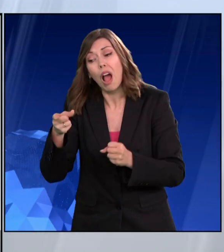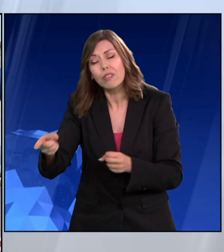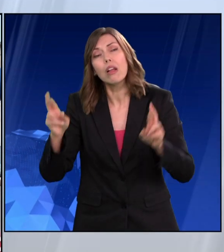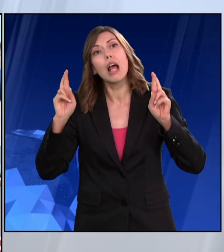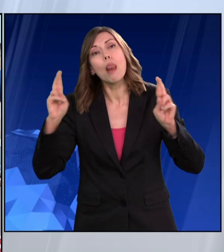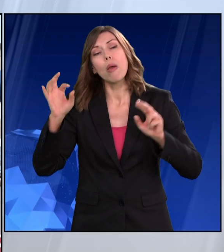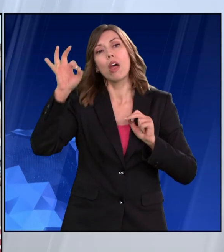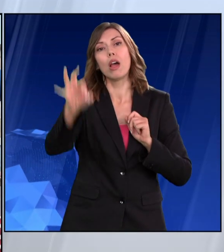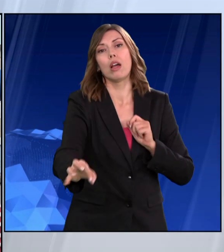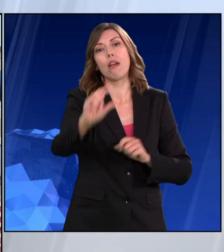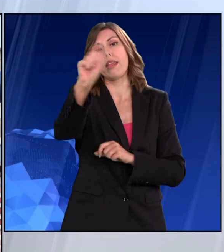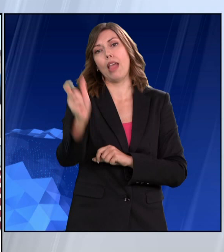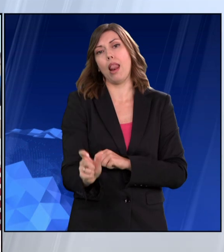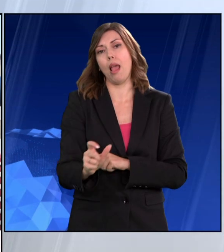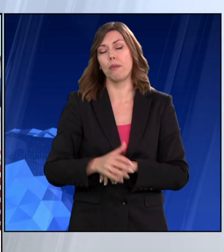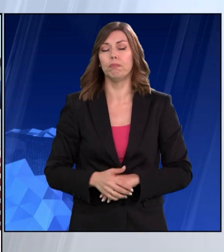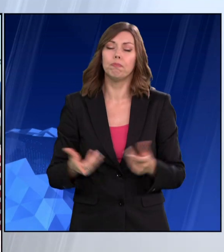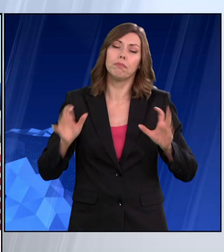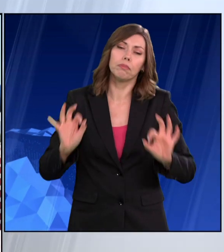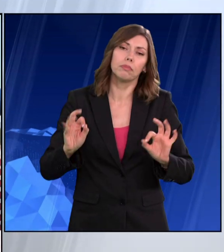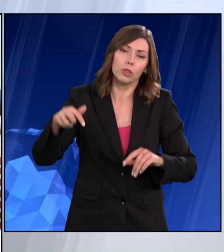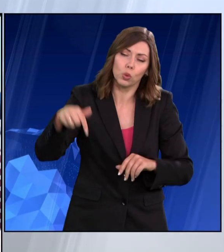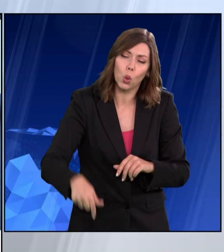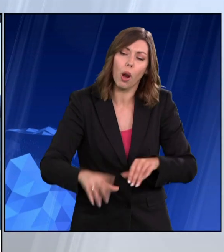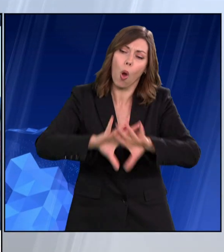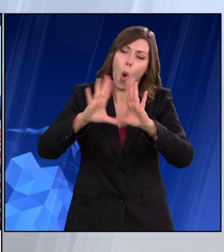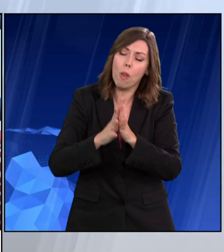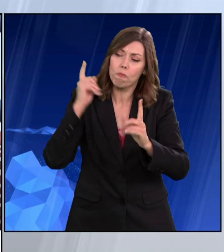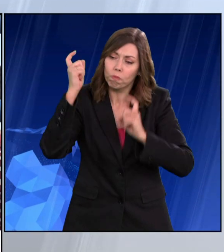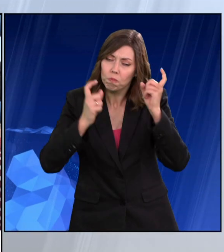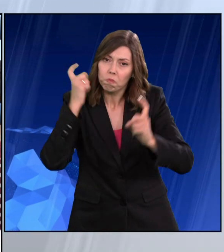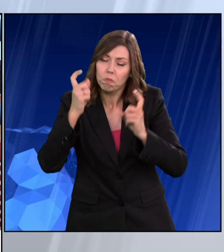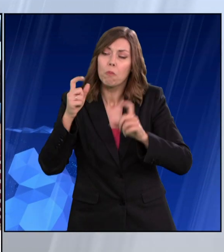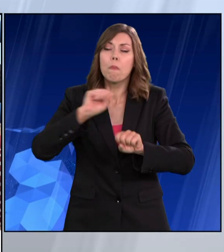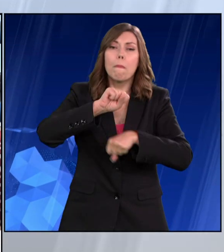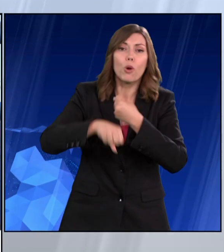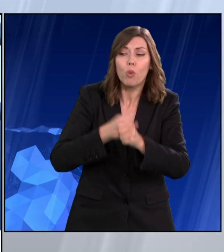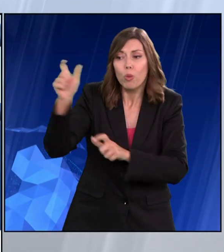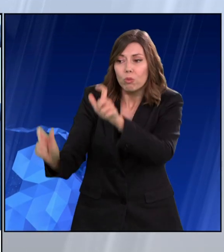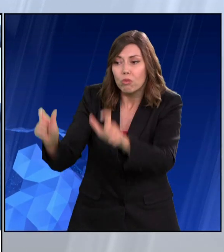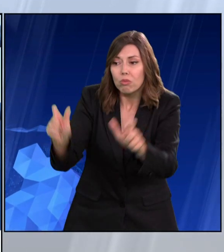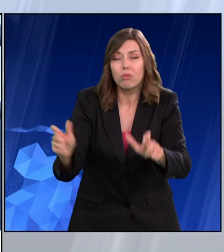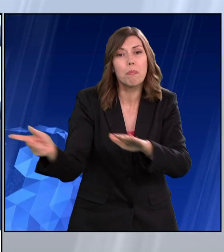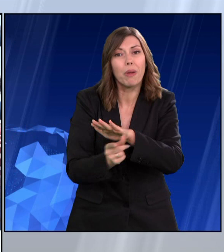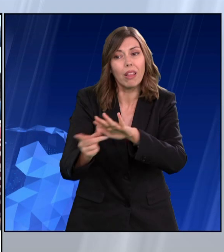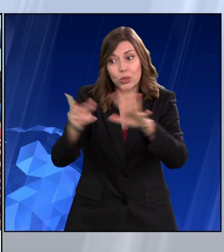rescue area. Οι αρχές προσπαθούν να ρίξουν φως στα όσα συνέβησαν και μέσα από τις καταθέσεις των διασωθέντων.